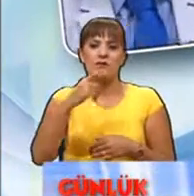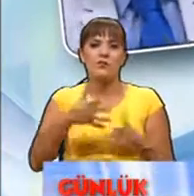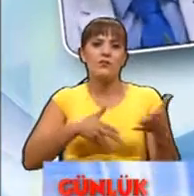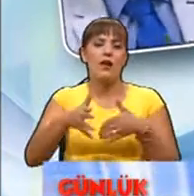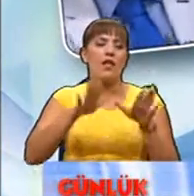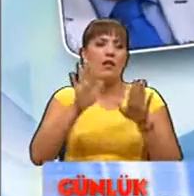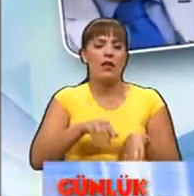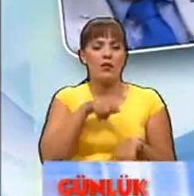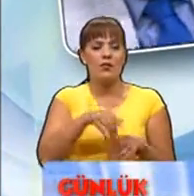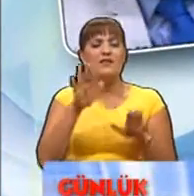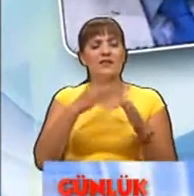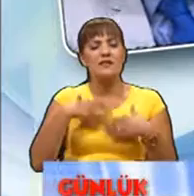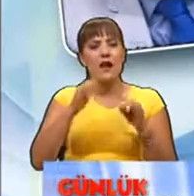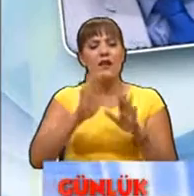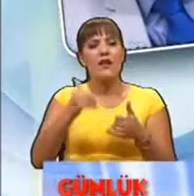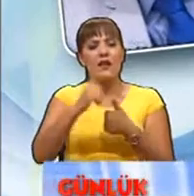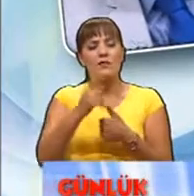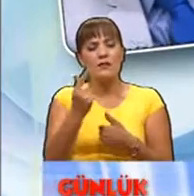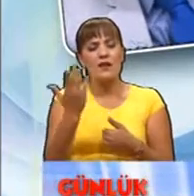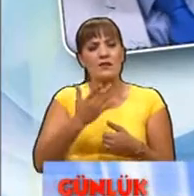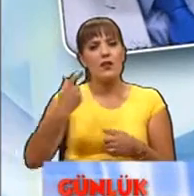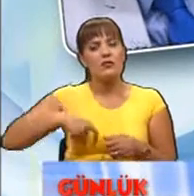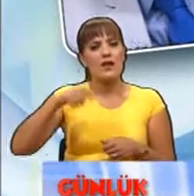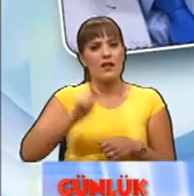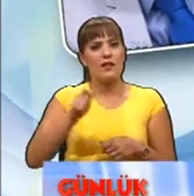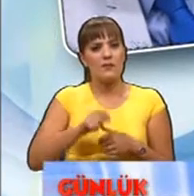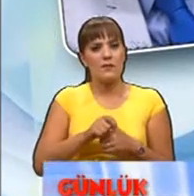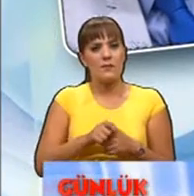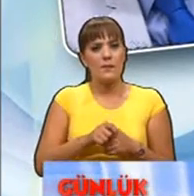Sokakta şimdi kalıyor. Sağ kalan eşi biraz daha özelleştirelim. Yani